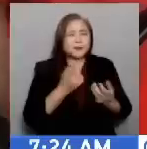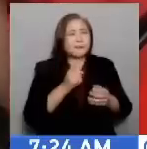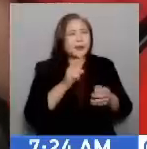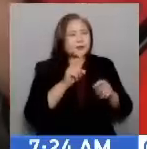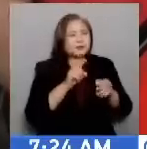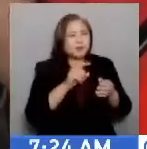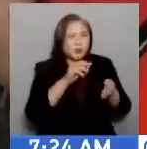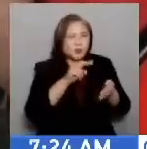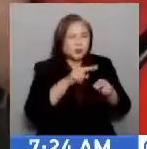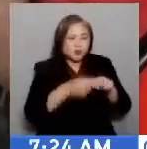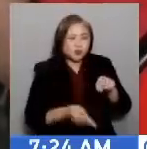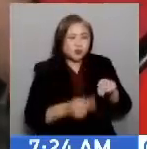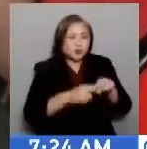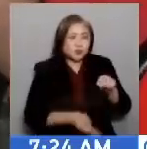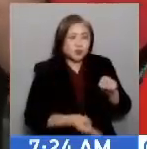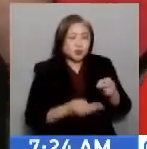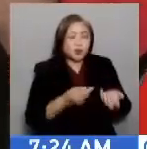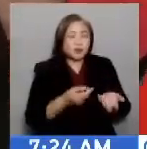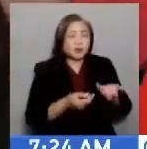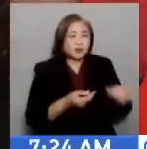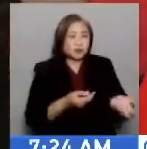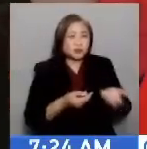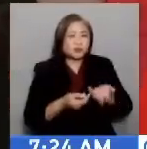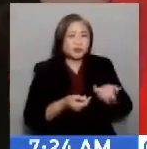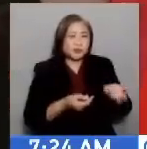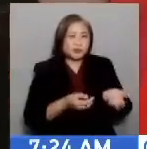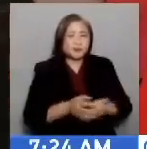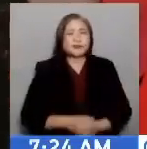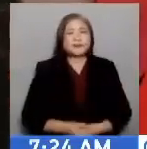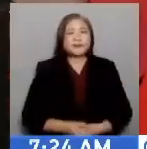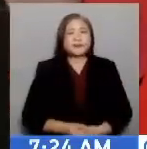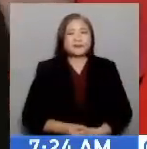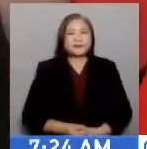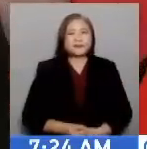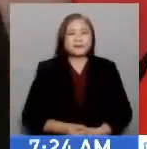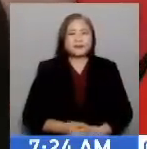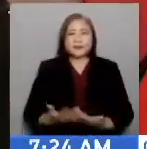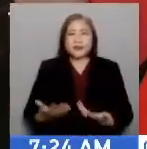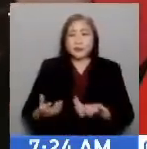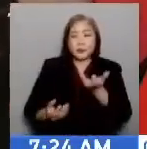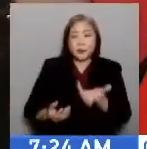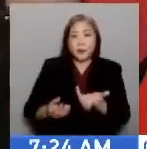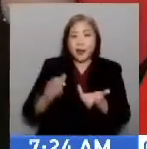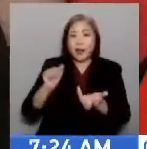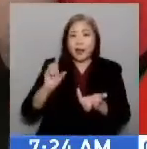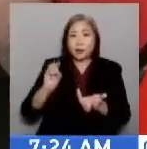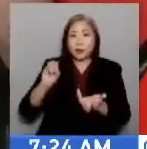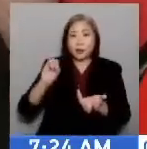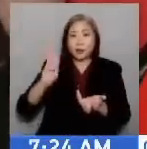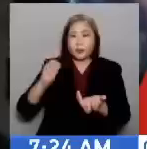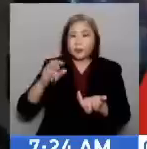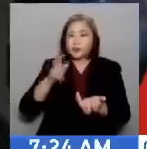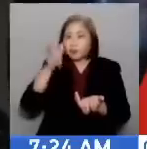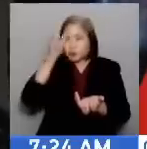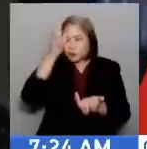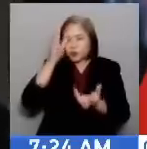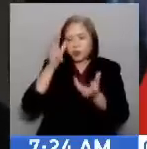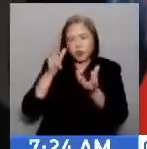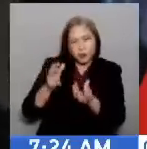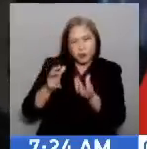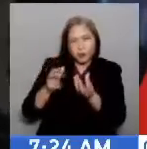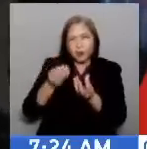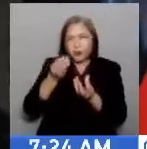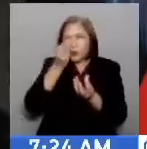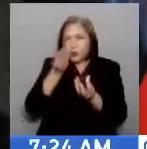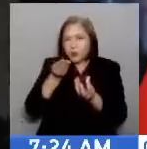serving. Sa serving. Opo. So halimbawa, kung 4 na piraso na sa adobo, magiging 3 na lang, ganun. Parang ganun po. Ay, sa kanin po,